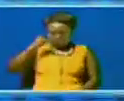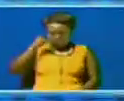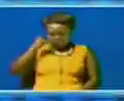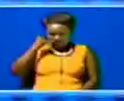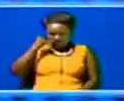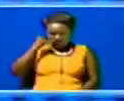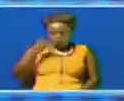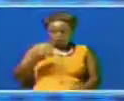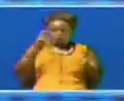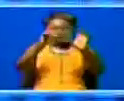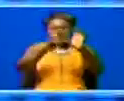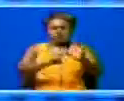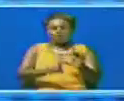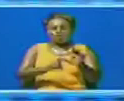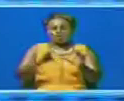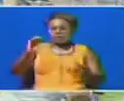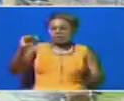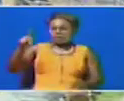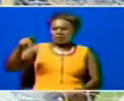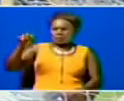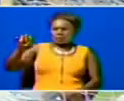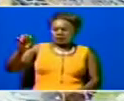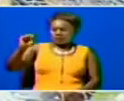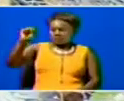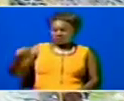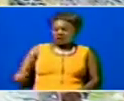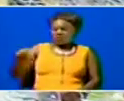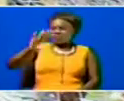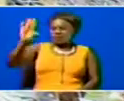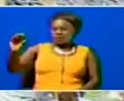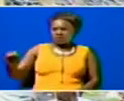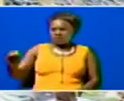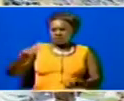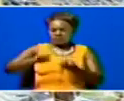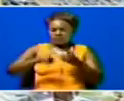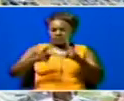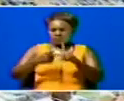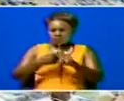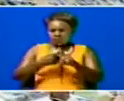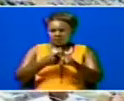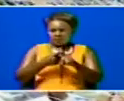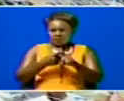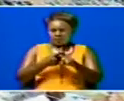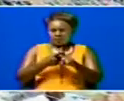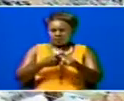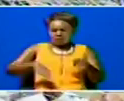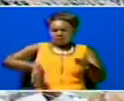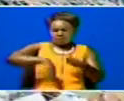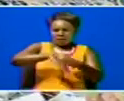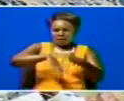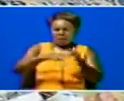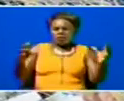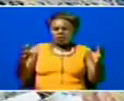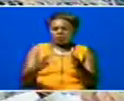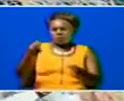Juma amejiunga na klabu ya Cape Town City ya ligi ya Afrika Kusini kwa kima kilichobanwa. Klabu hii ya jiji ya la